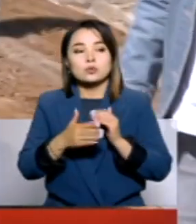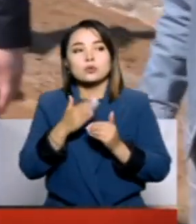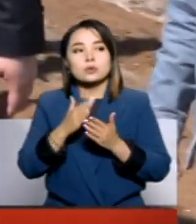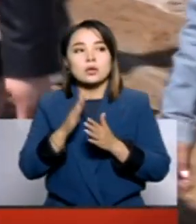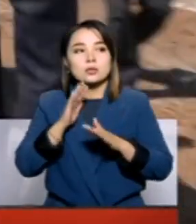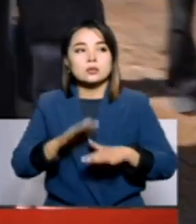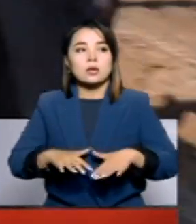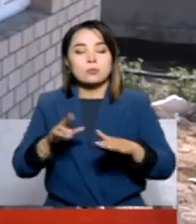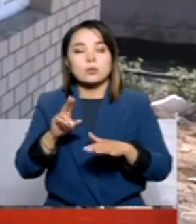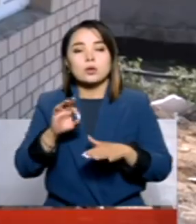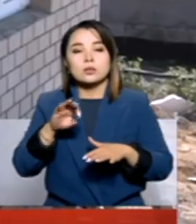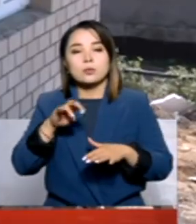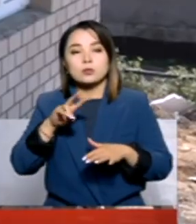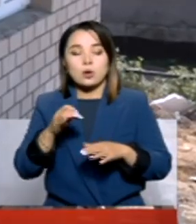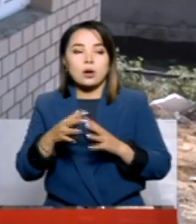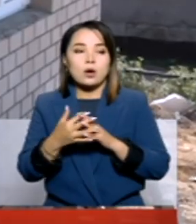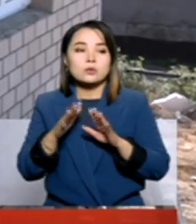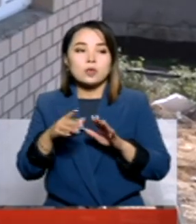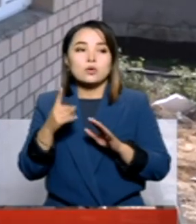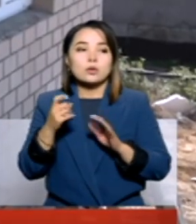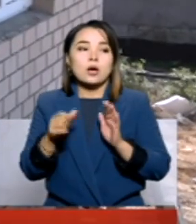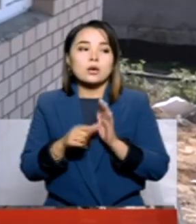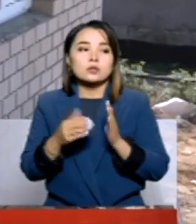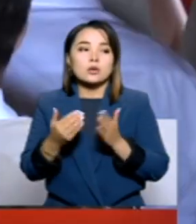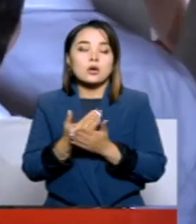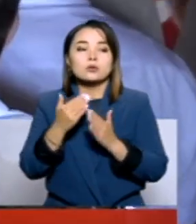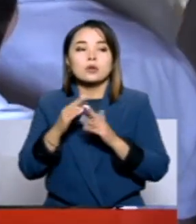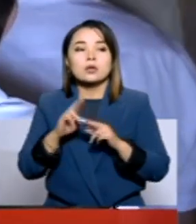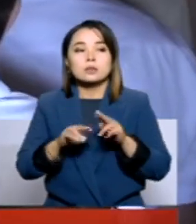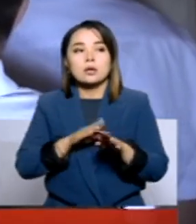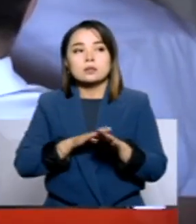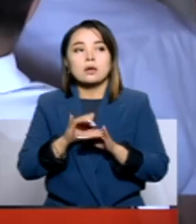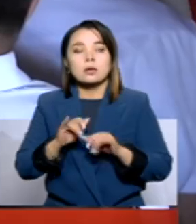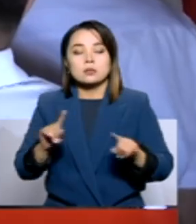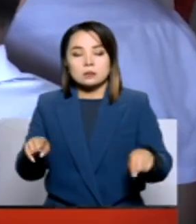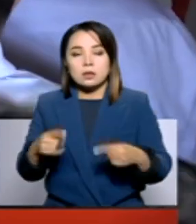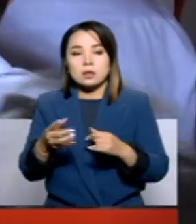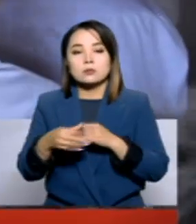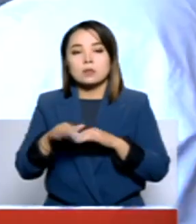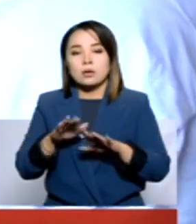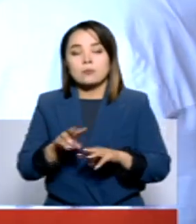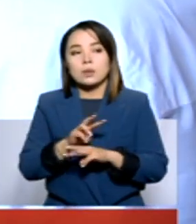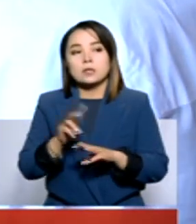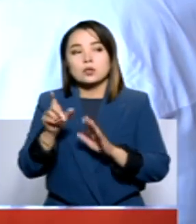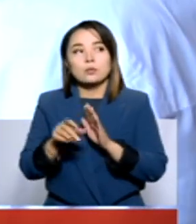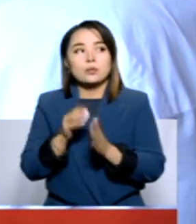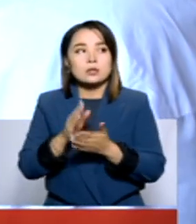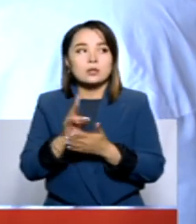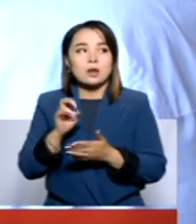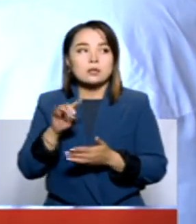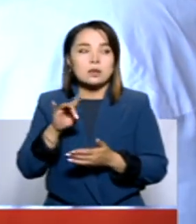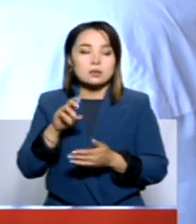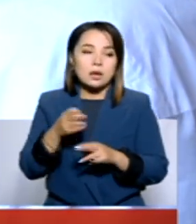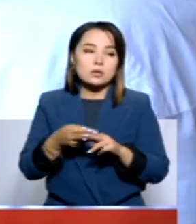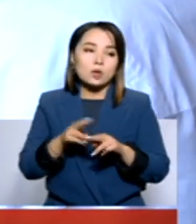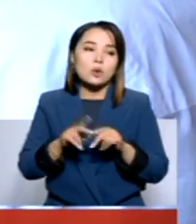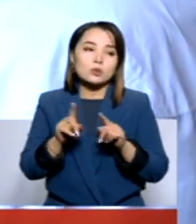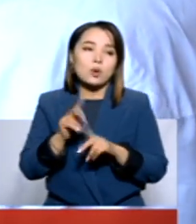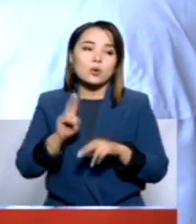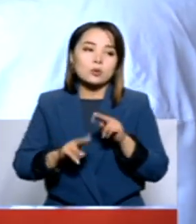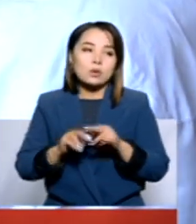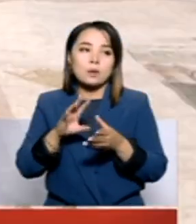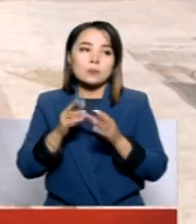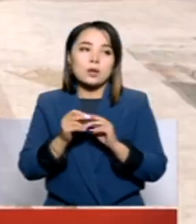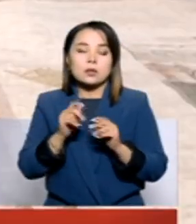ішінде Подстепное ауылында 106 жаңа баспананың құрылысы қарқын алған. Өңірге келген мәжіліс депутаты Нартай Аралбайұлы құрылыс